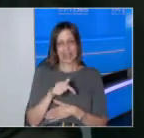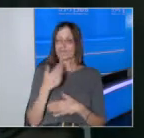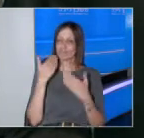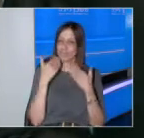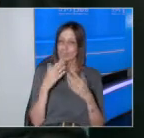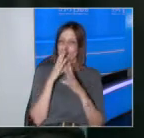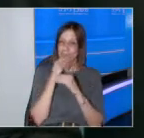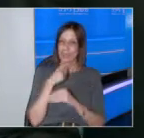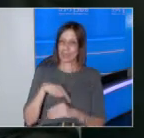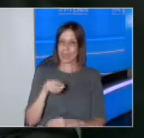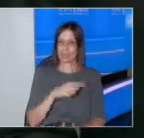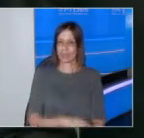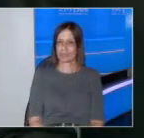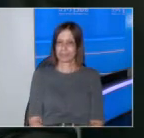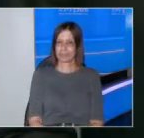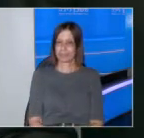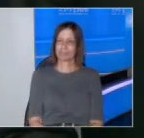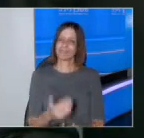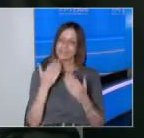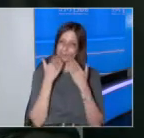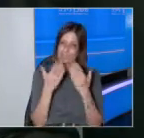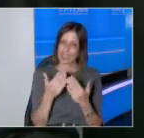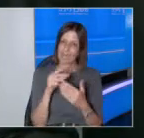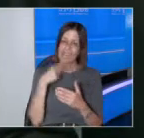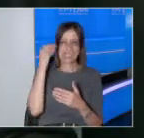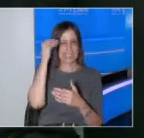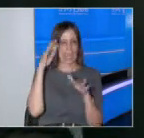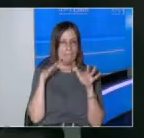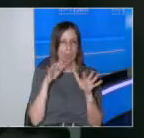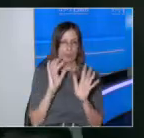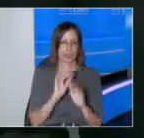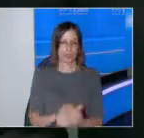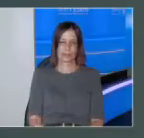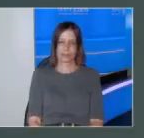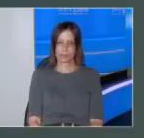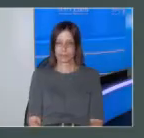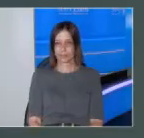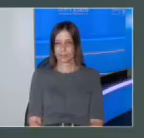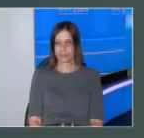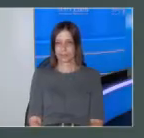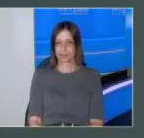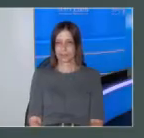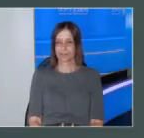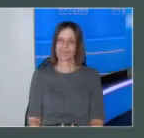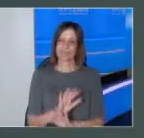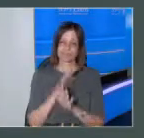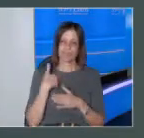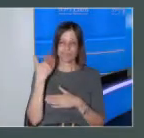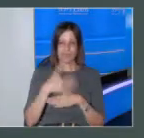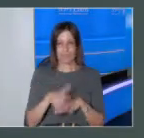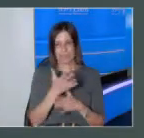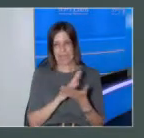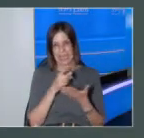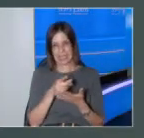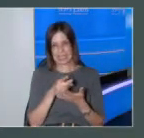רבה ששוחחת איתנו. תודה רבה נדב, ויהי זכרה ברוך. אמן. זהו, אנחנו מסיימים את החלק הזה,